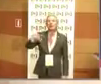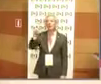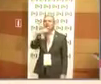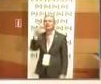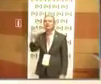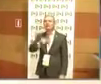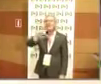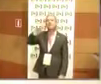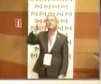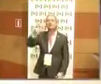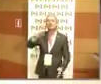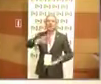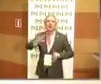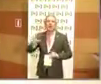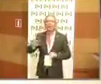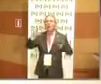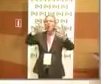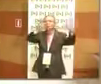Zingaretti con